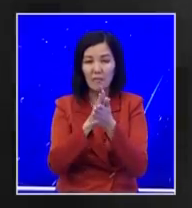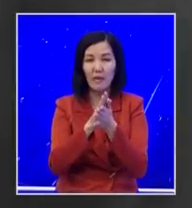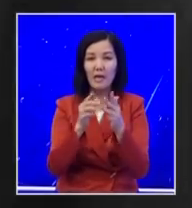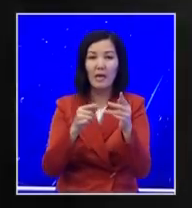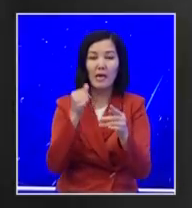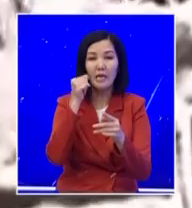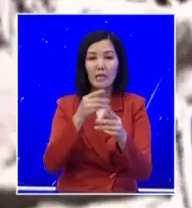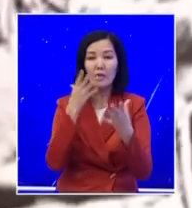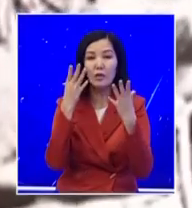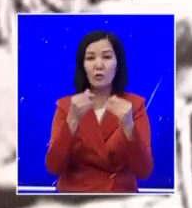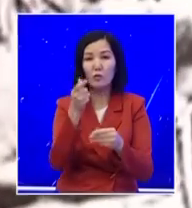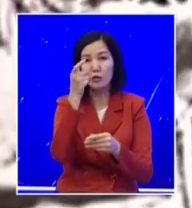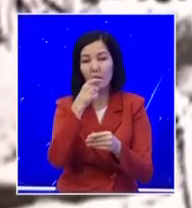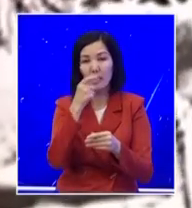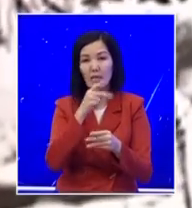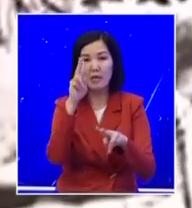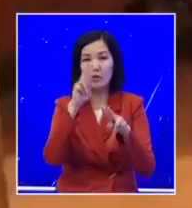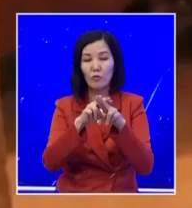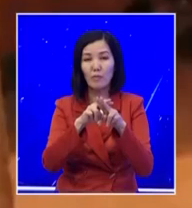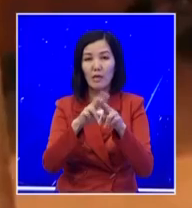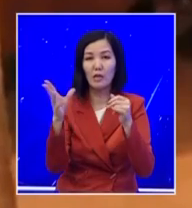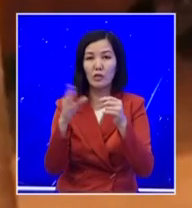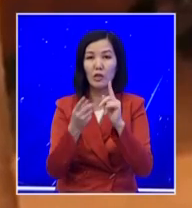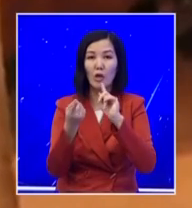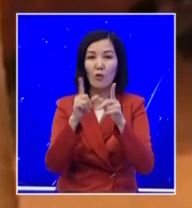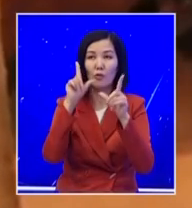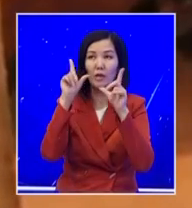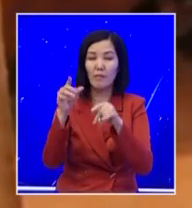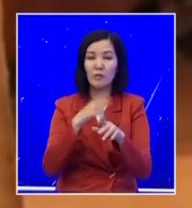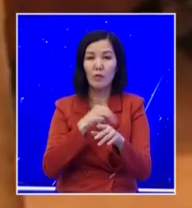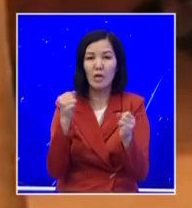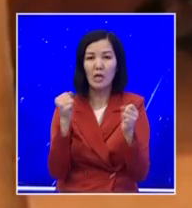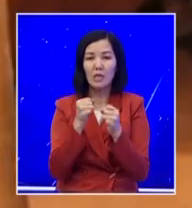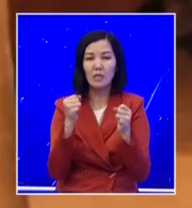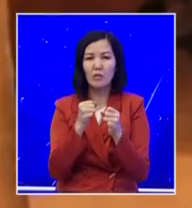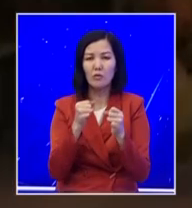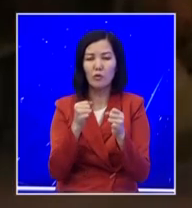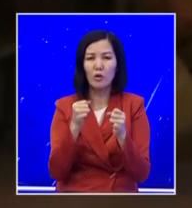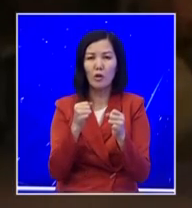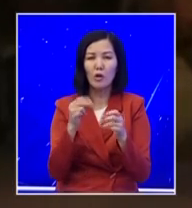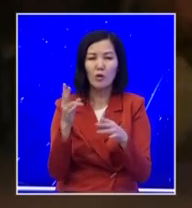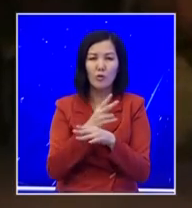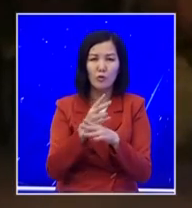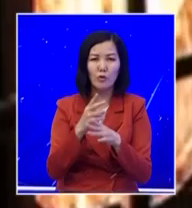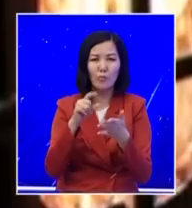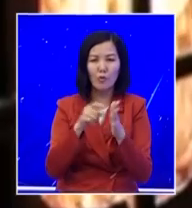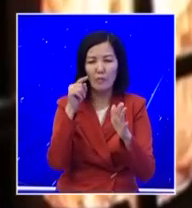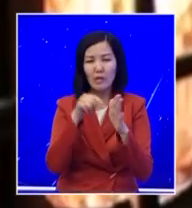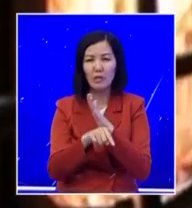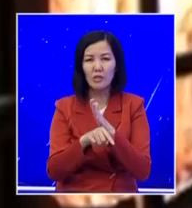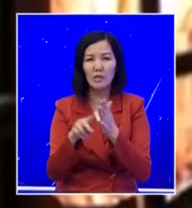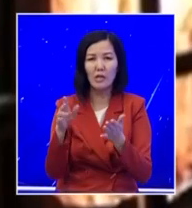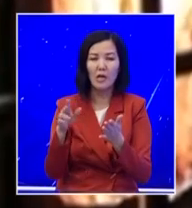күні Жаркенттегі түрмеге апарып қамап жер аудармақшы болады. Қыстың күні ақырған ақпан, түнде бөлме ішінде теңселіп